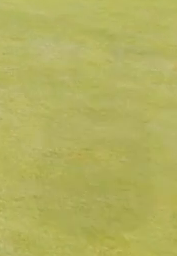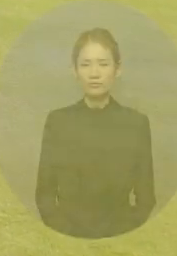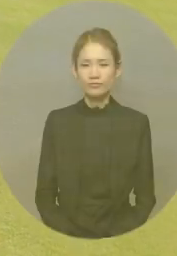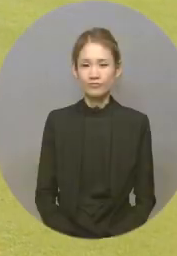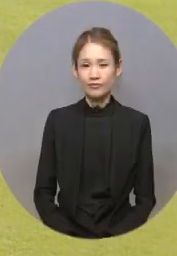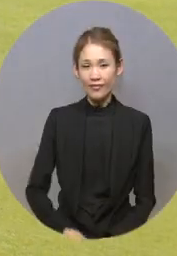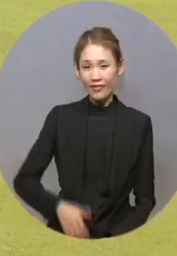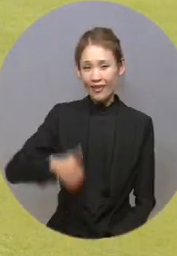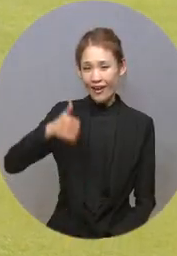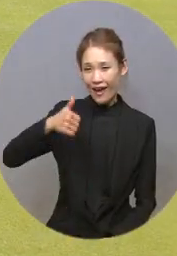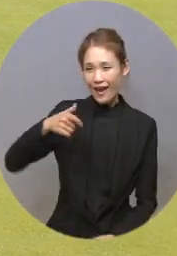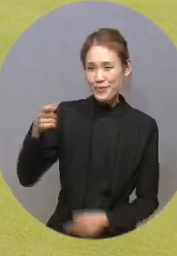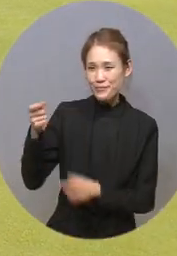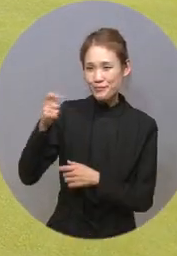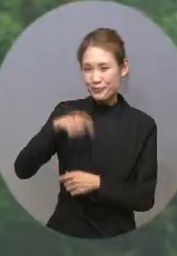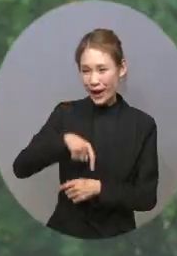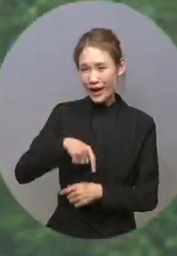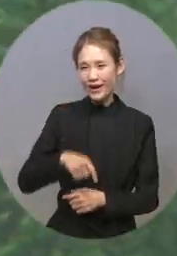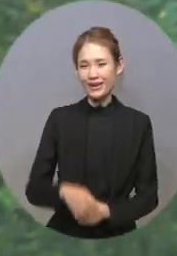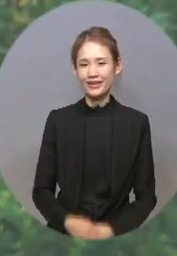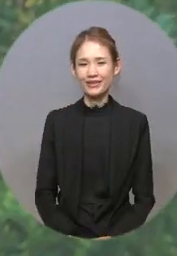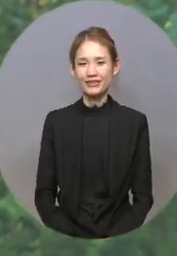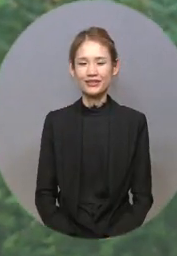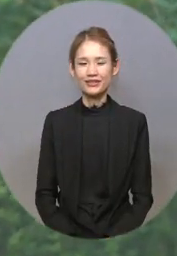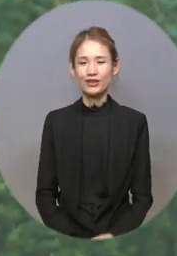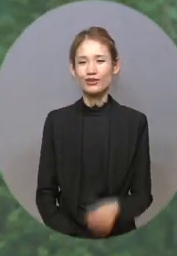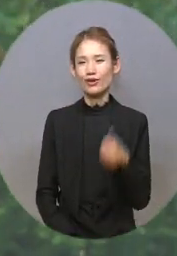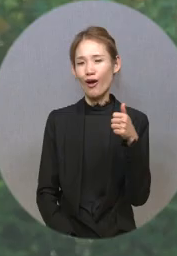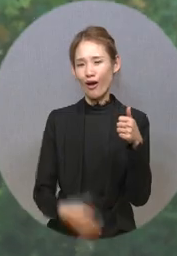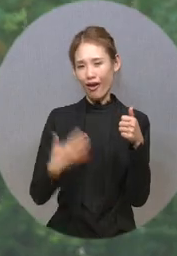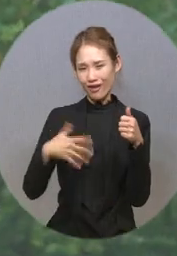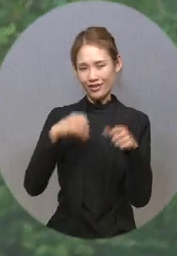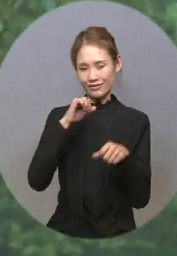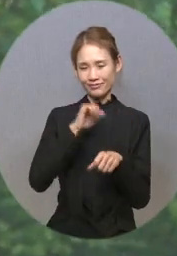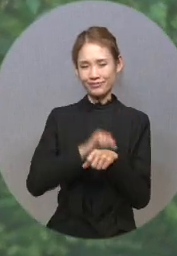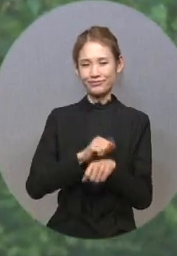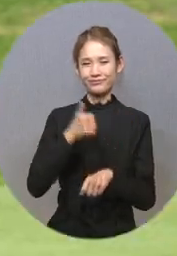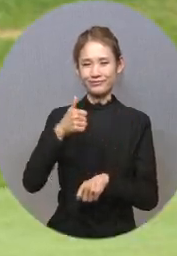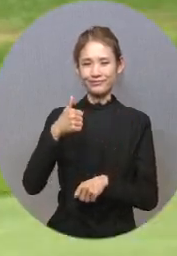나이스! 오, 나이스! 오, 잘했다! 나이스!